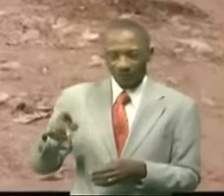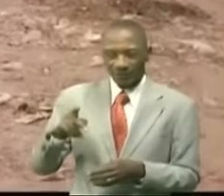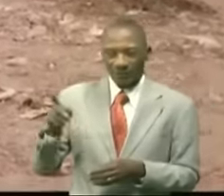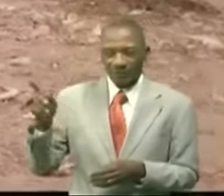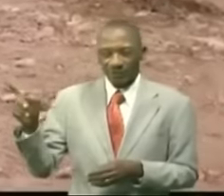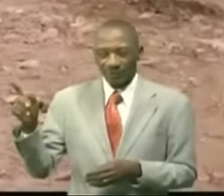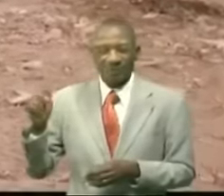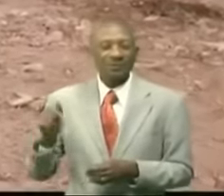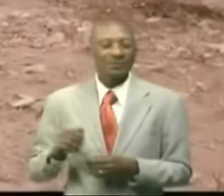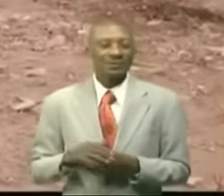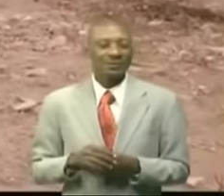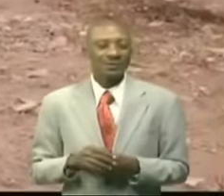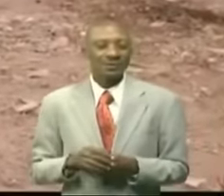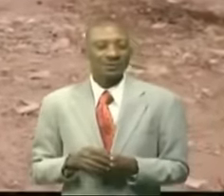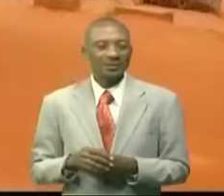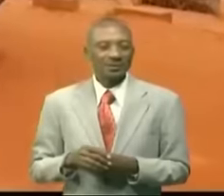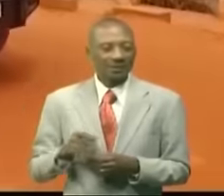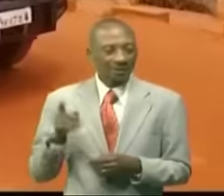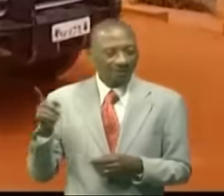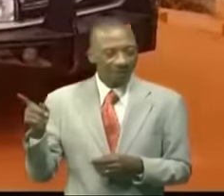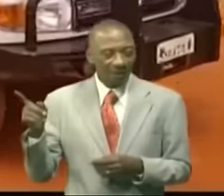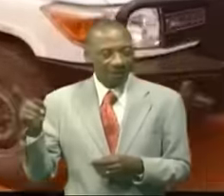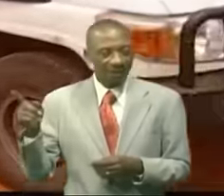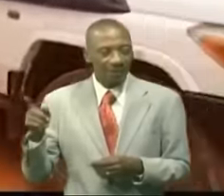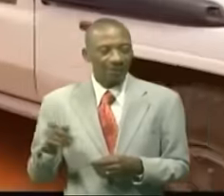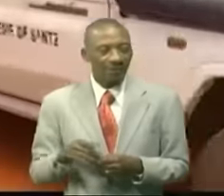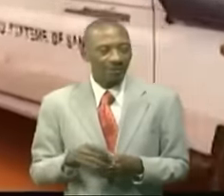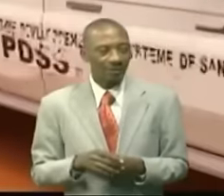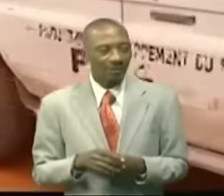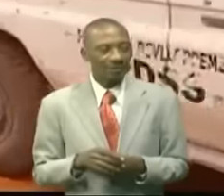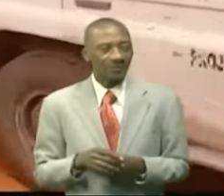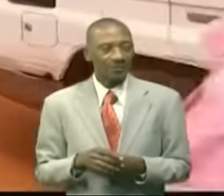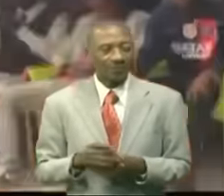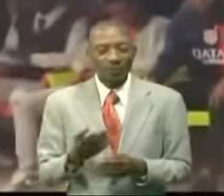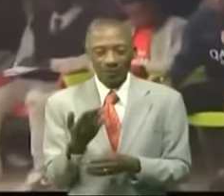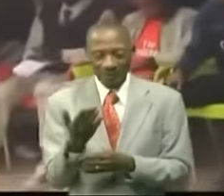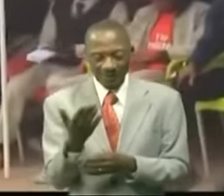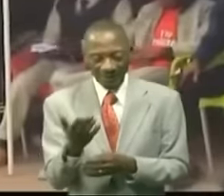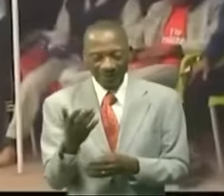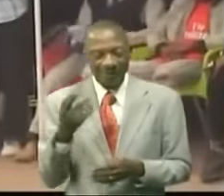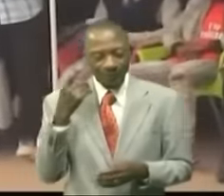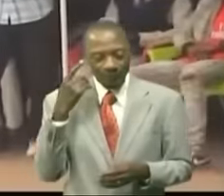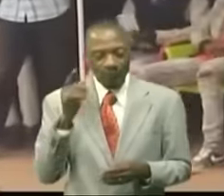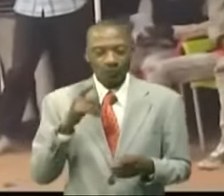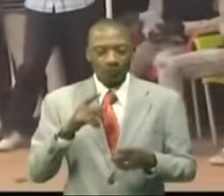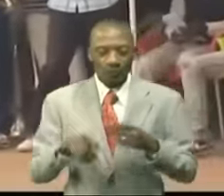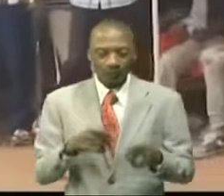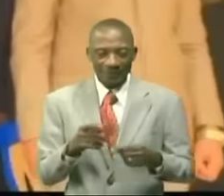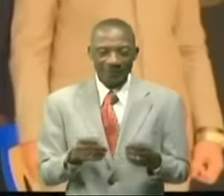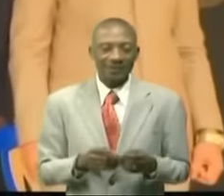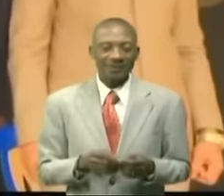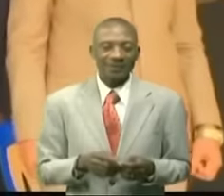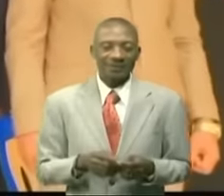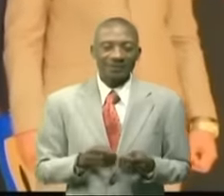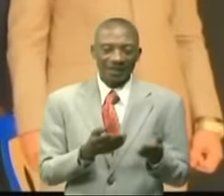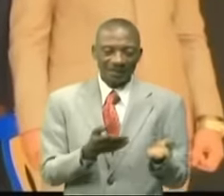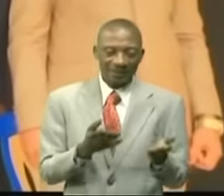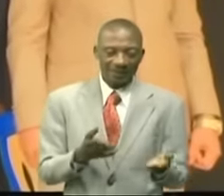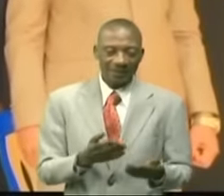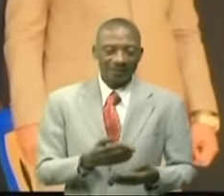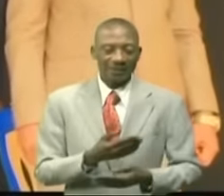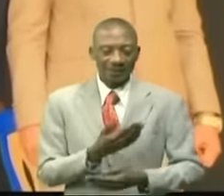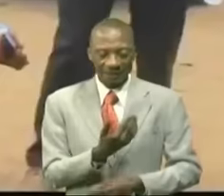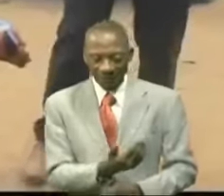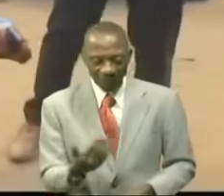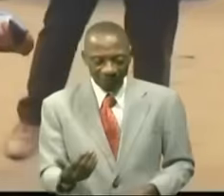carnaval motorisé a été organisé à cette occasion dans quelques coins de la ville d'Inongo. Dans son discours du lancement des campagnes de vaccination